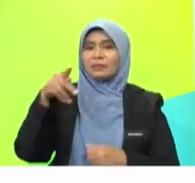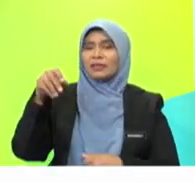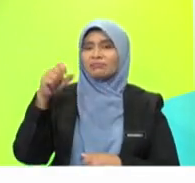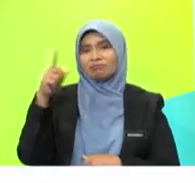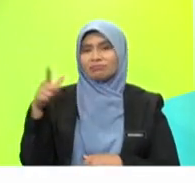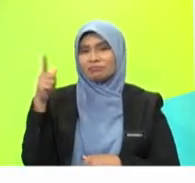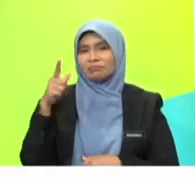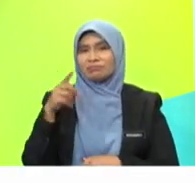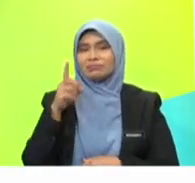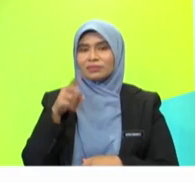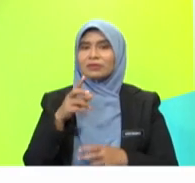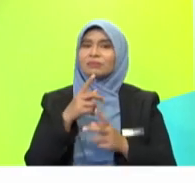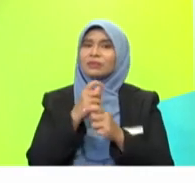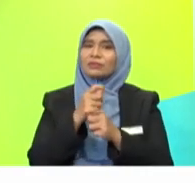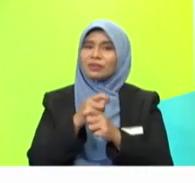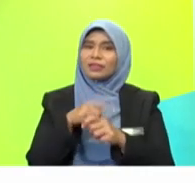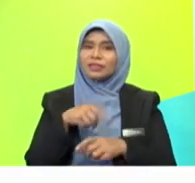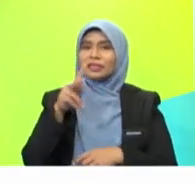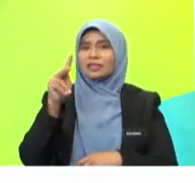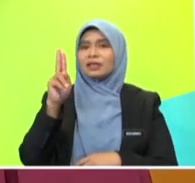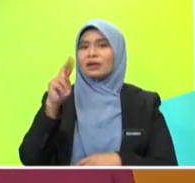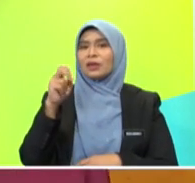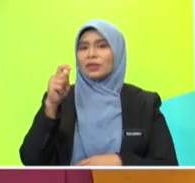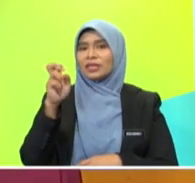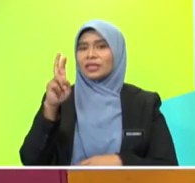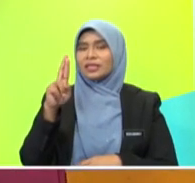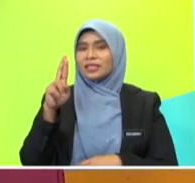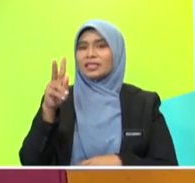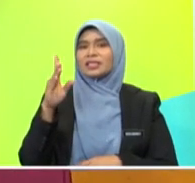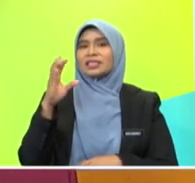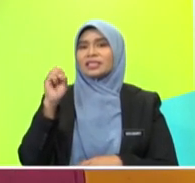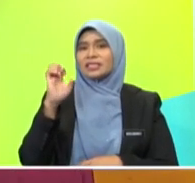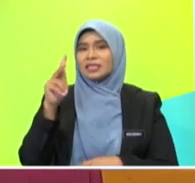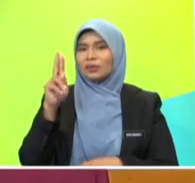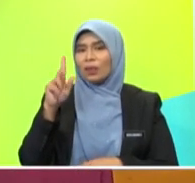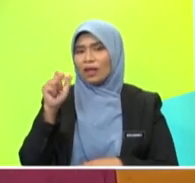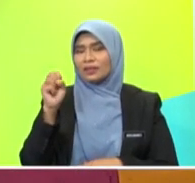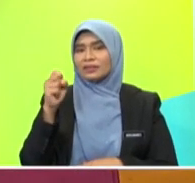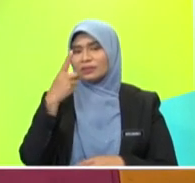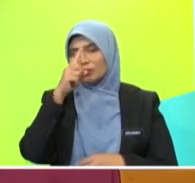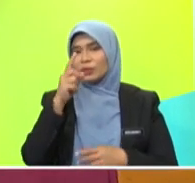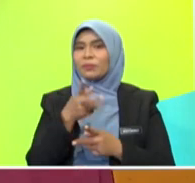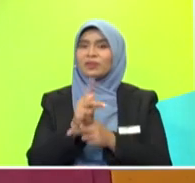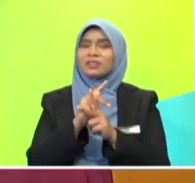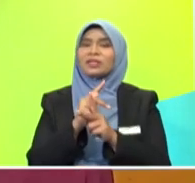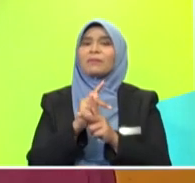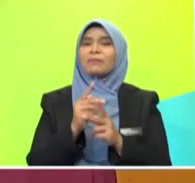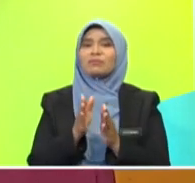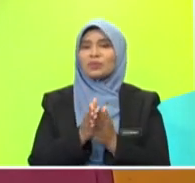perlu petugas di counter sirkulasi Jeko aha tentang buku Iya dan juga